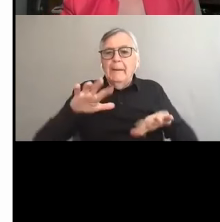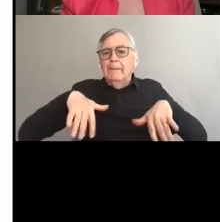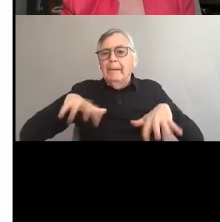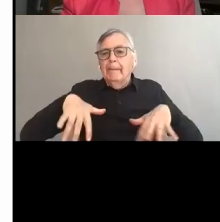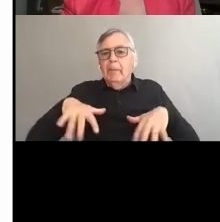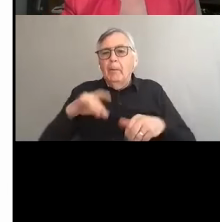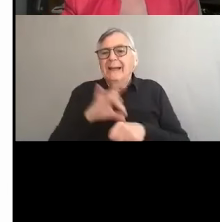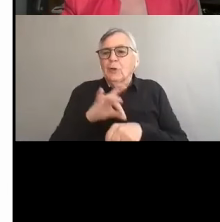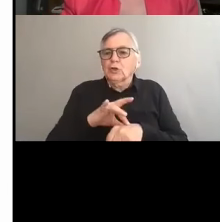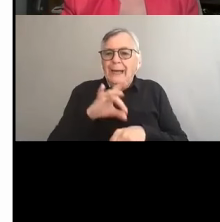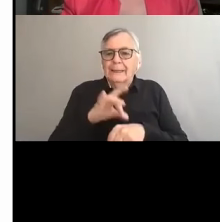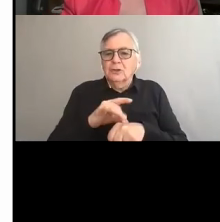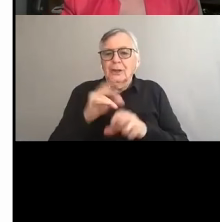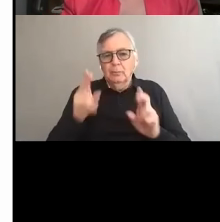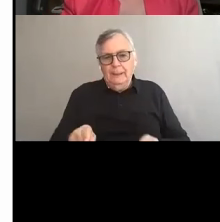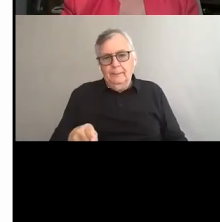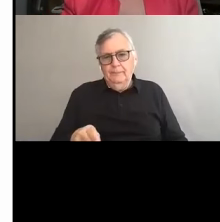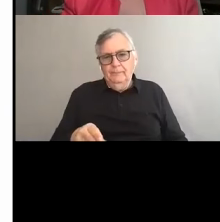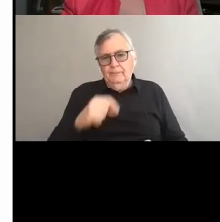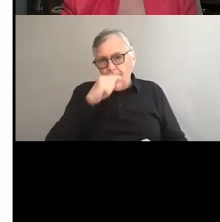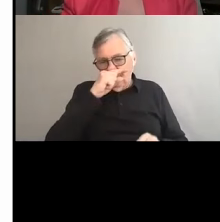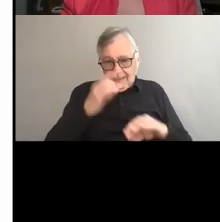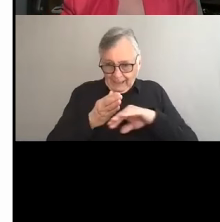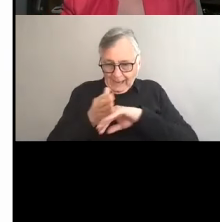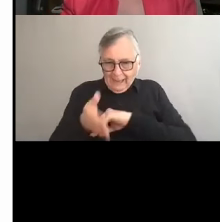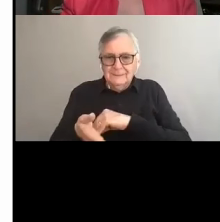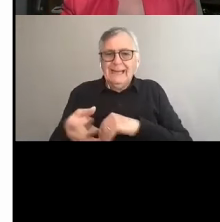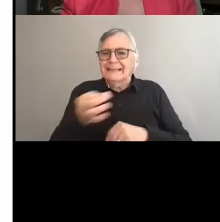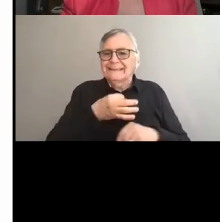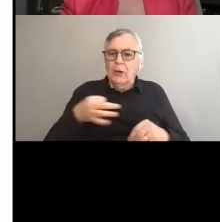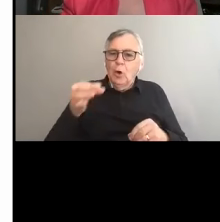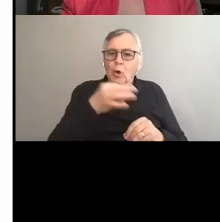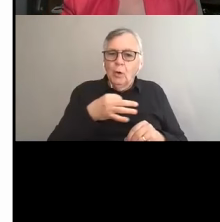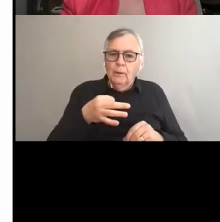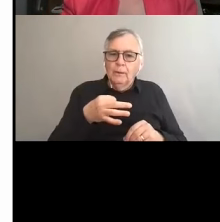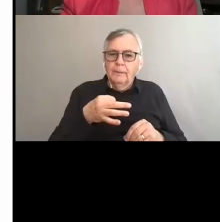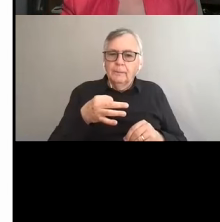chez les humains. Et puis donc, ça rentre dans la cellule et effectivement,